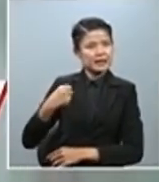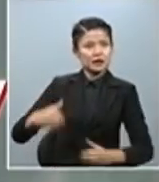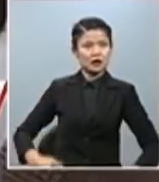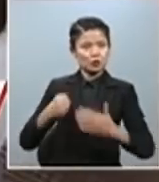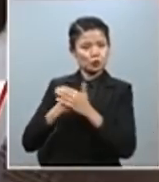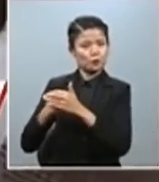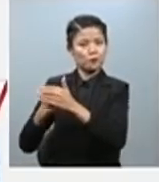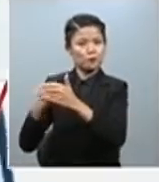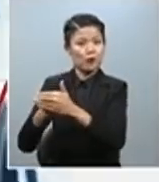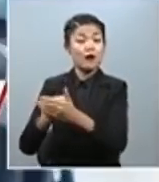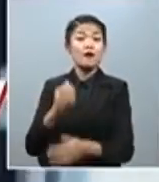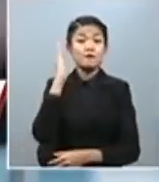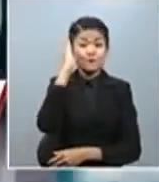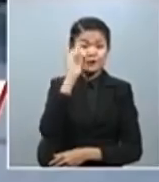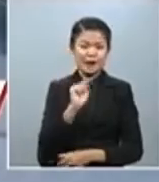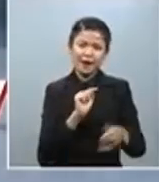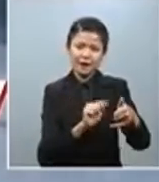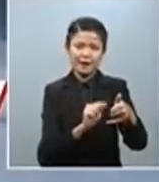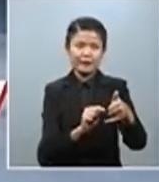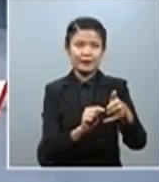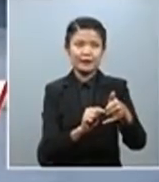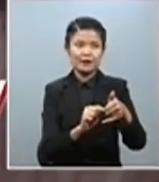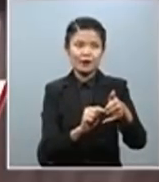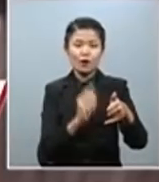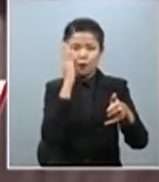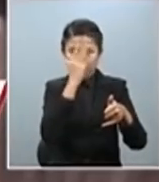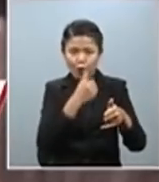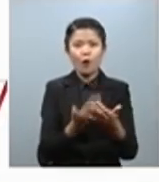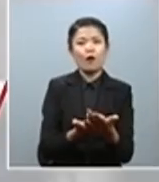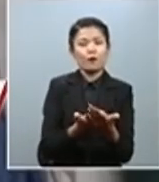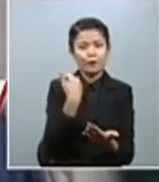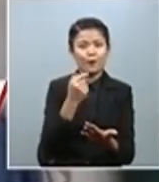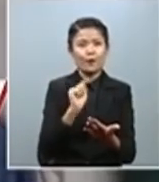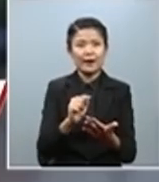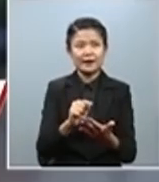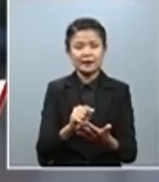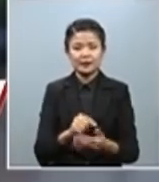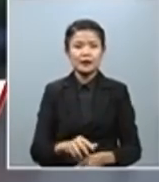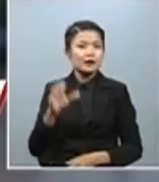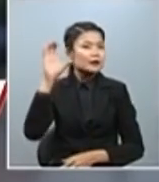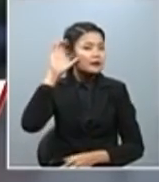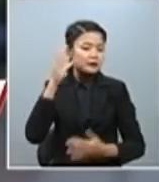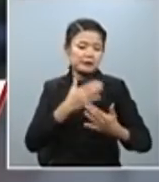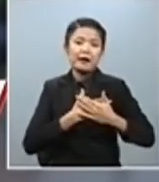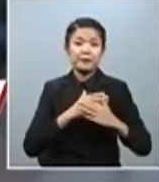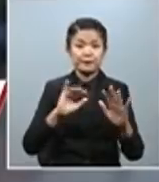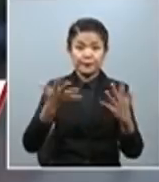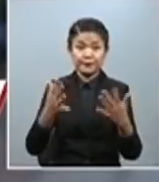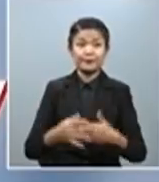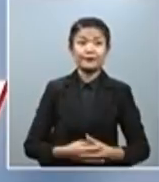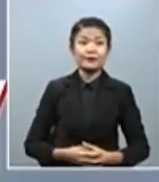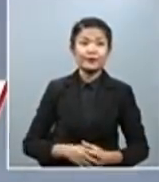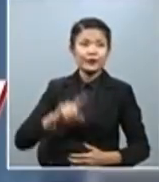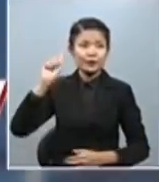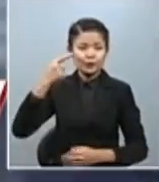ด้านป๊อปถากูรับบทอธิราชหนุ่มหล่อเพียบพร้อมจริงจังกับชีวิตที่ไม่เชื่อมั่นในความรักกับเรื่องราวของสตันสาวสวยที่สวมร